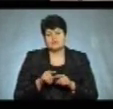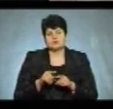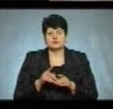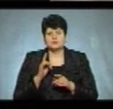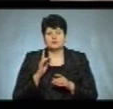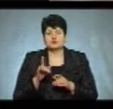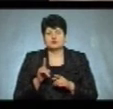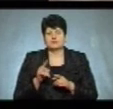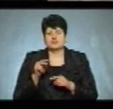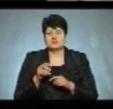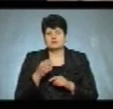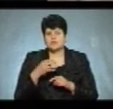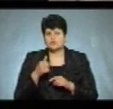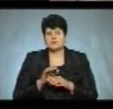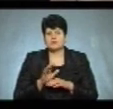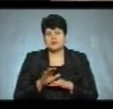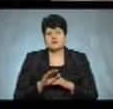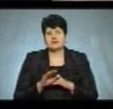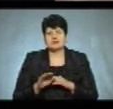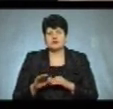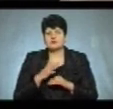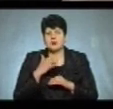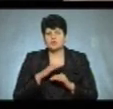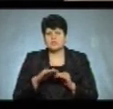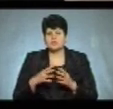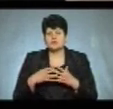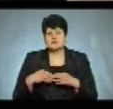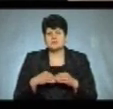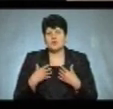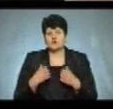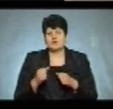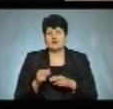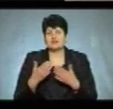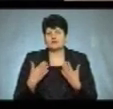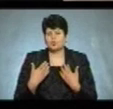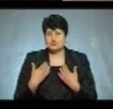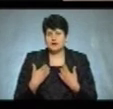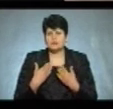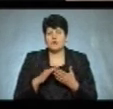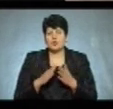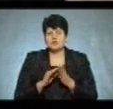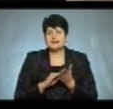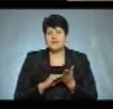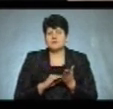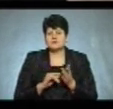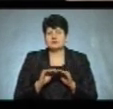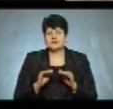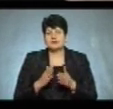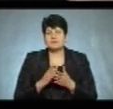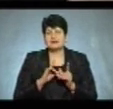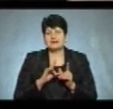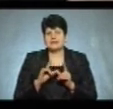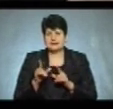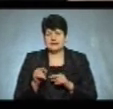що у 2015 році ми направили дитину з багатодітної сім'ї на оздоровлений відпочинок. Але, знову ж таки, положення прописано, що дитина має їхати